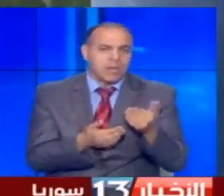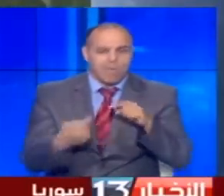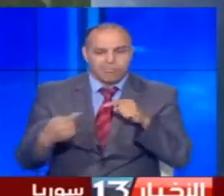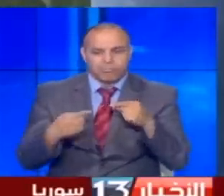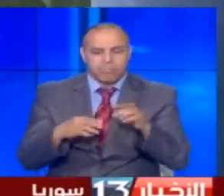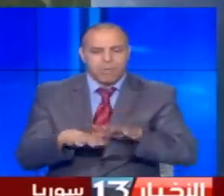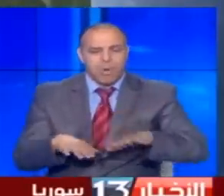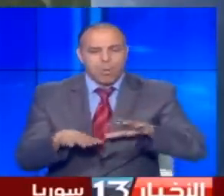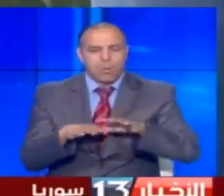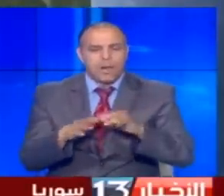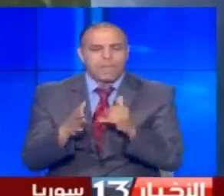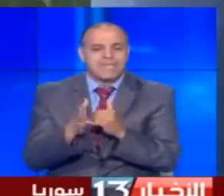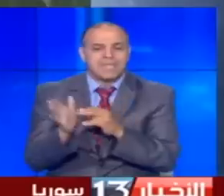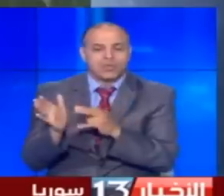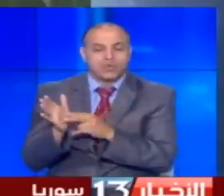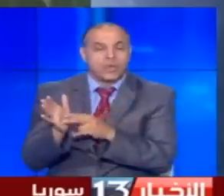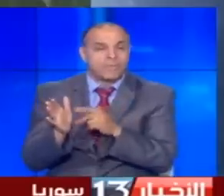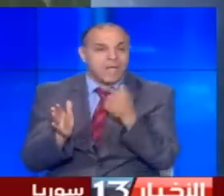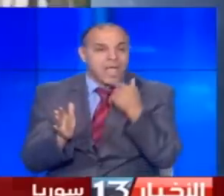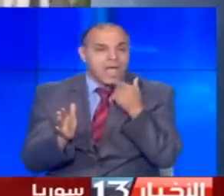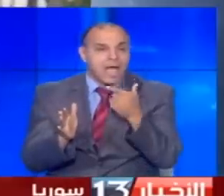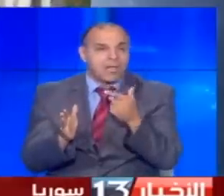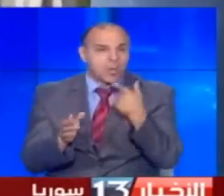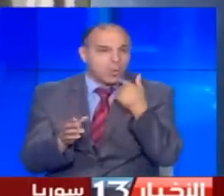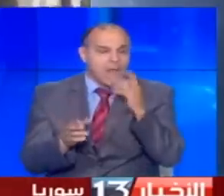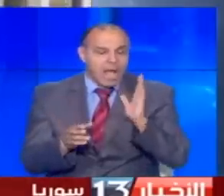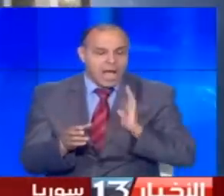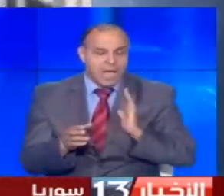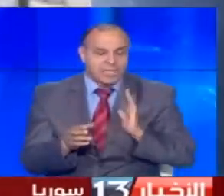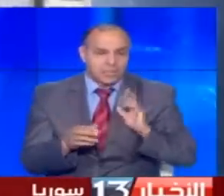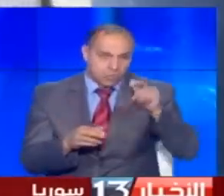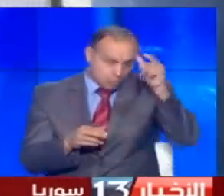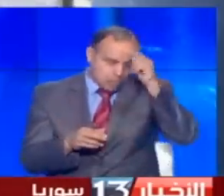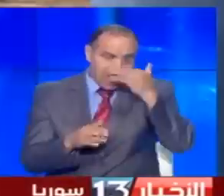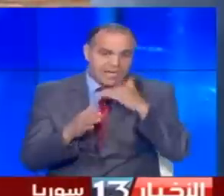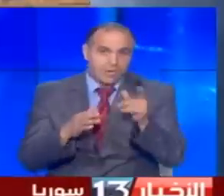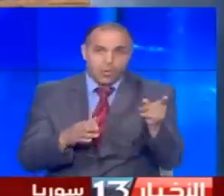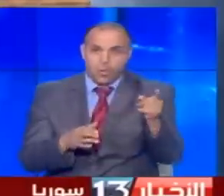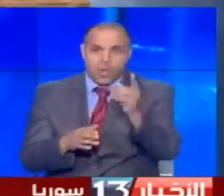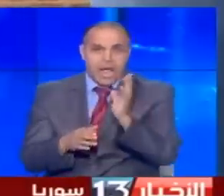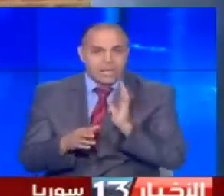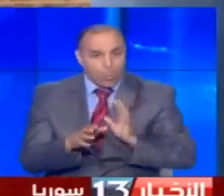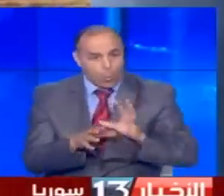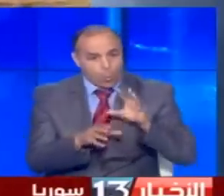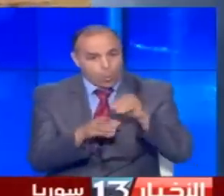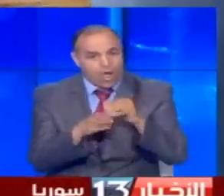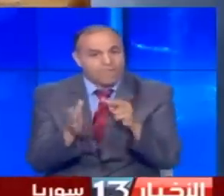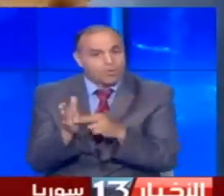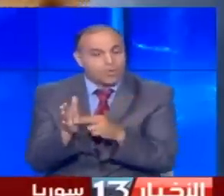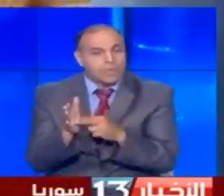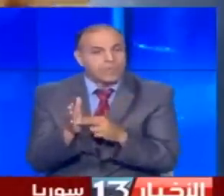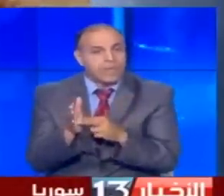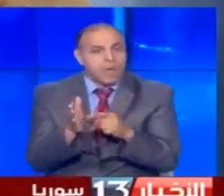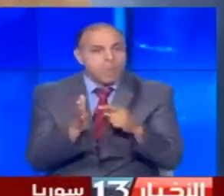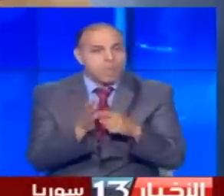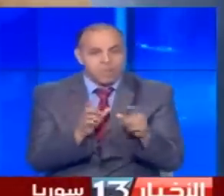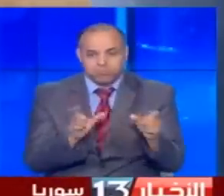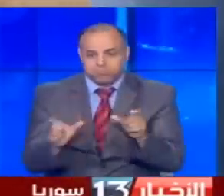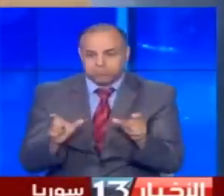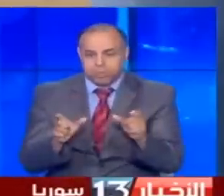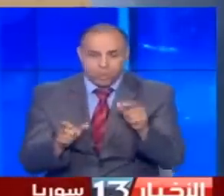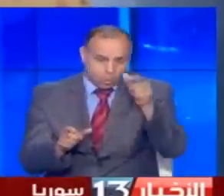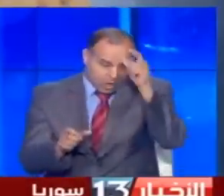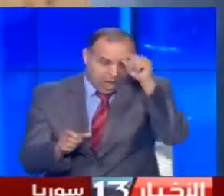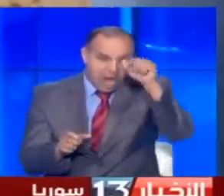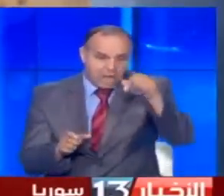فيما حافظت ادلى به بينما يواصل الجيش التركي وارسال تعزيزات عسكريه لدعم نقاط المراقبه التركيه